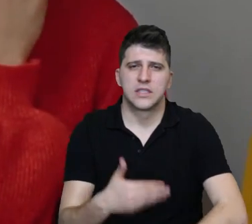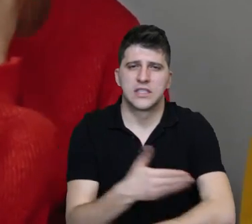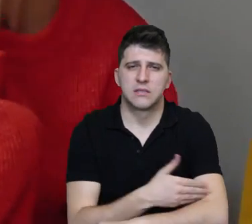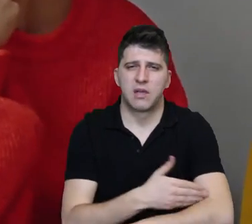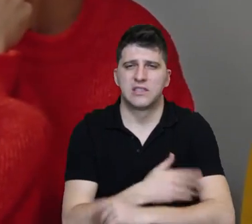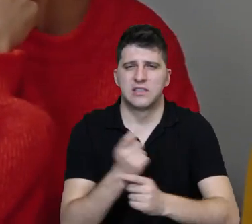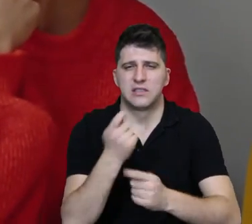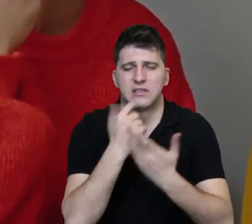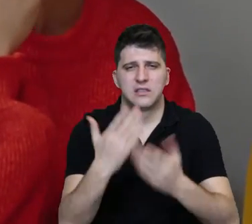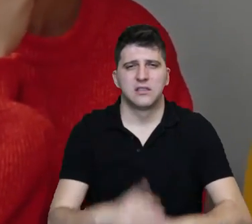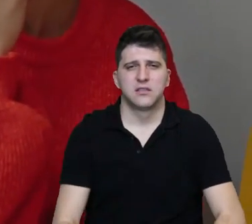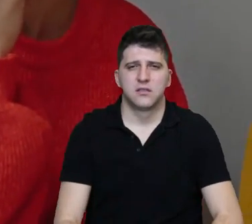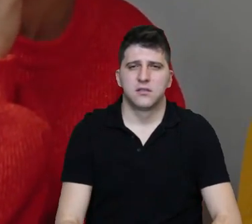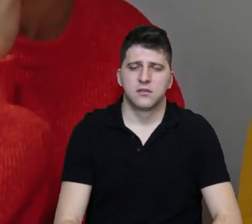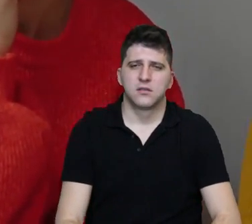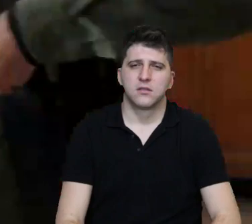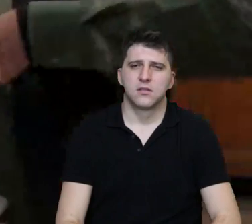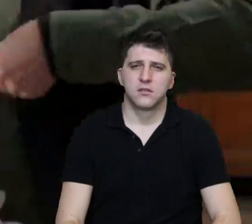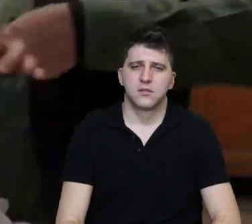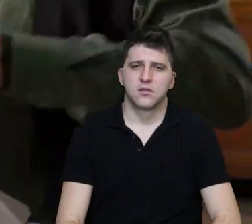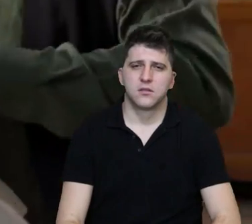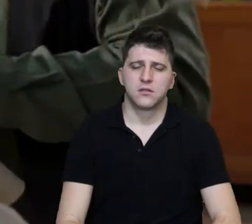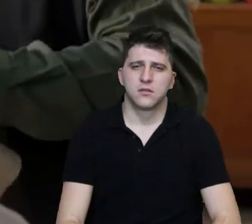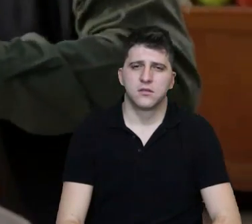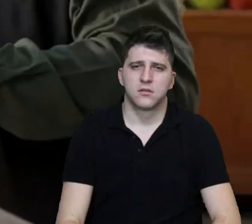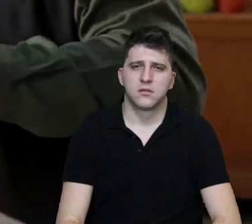Hizmetçiymiş. Settar dikiş makinesinin başında.